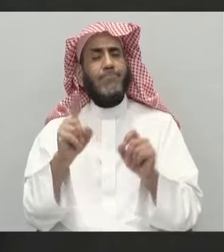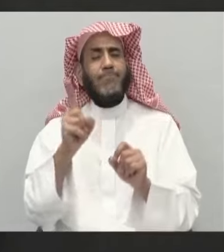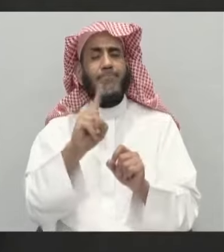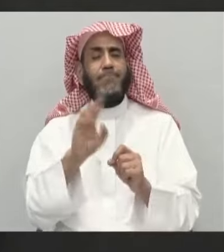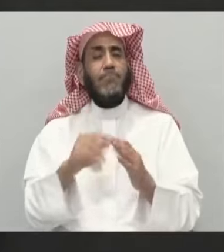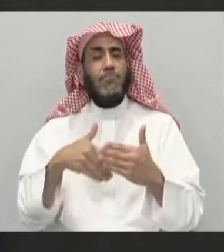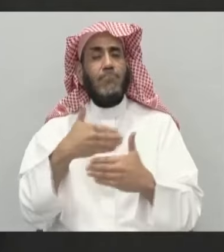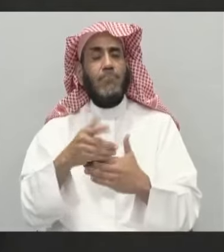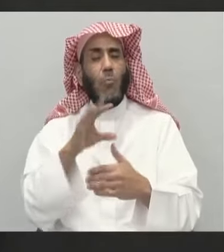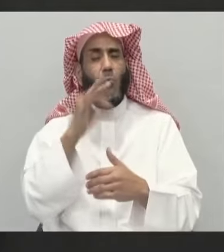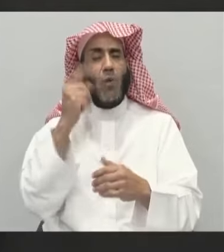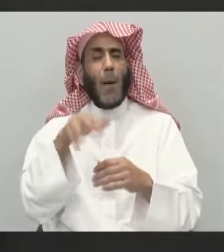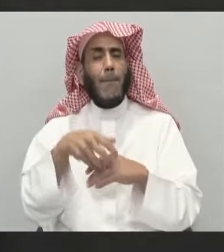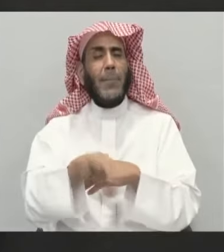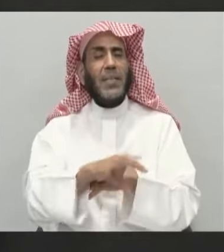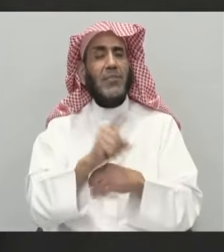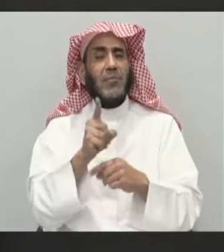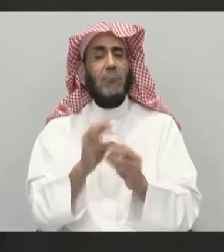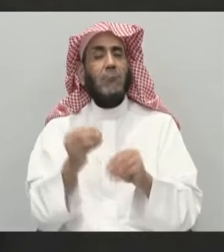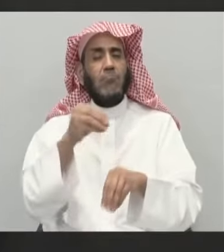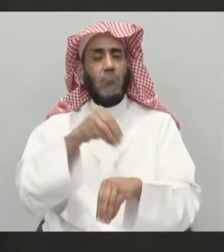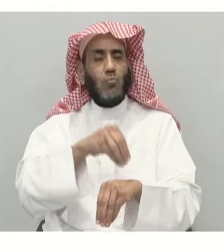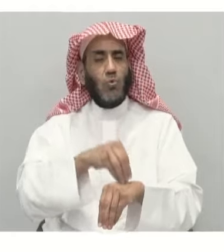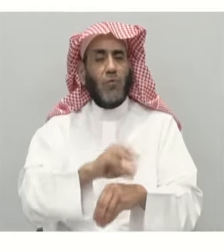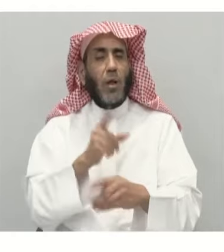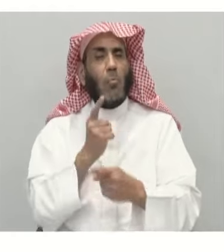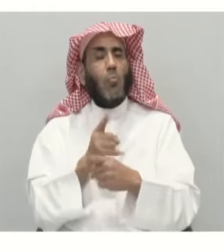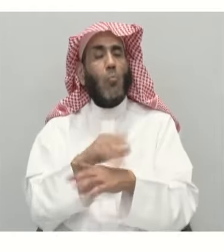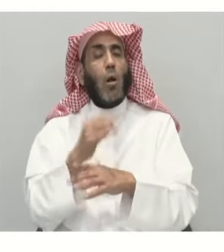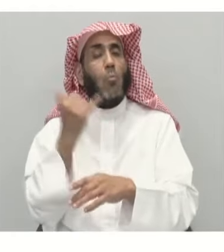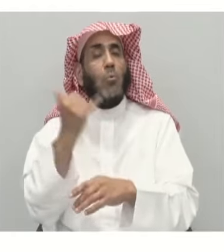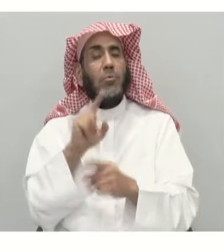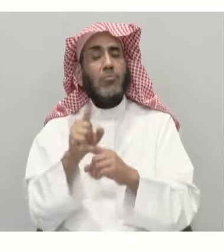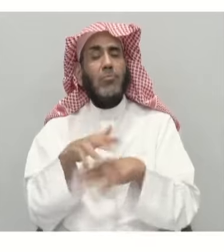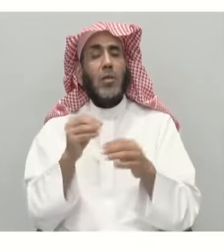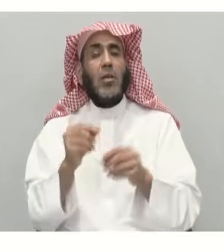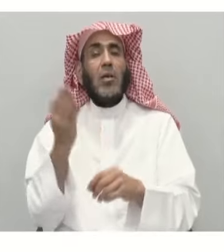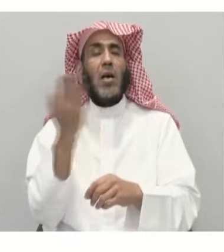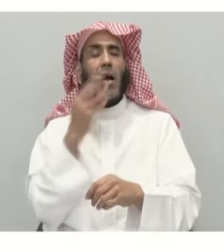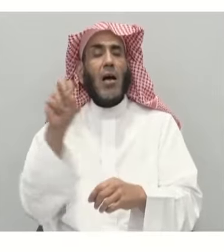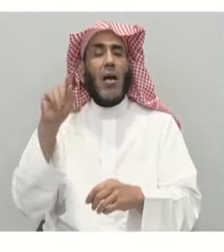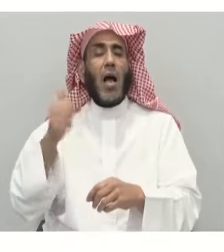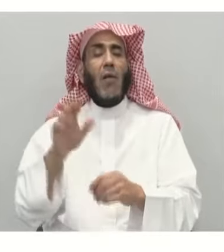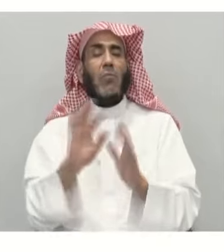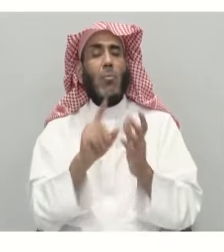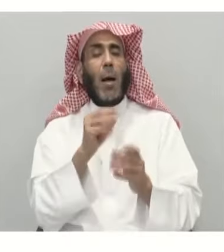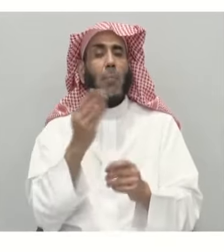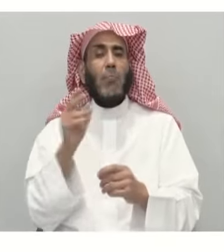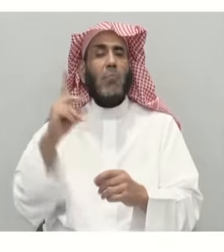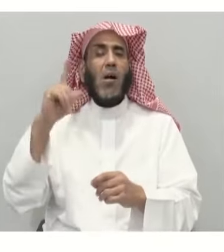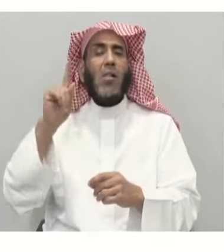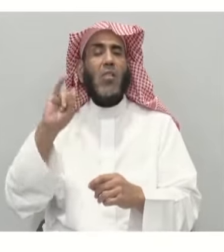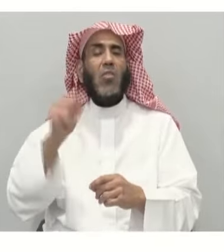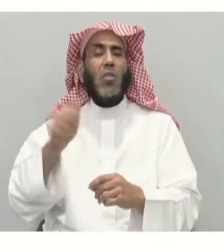ودنيئة فهمك لتصنيفات ستضيف على هذا الجدول ايضا قرا مثلا في المجموعه با ضم